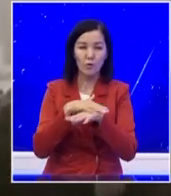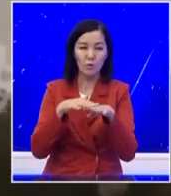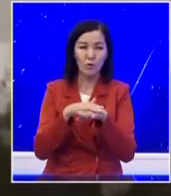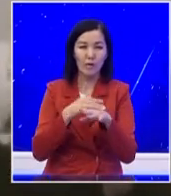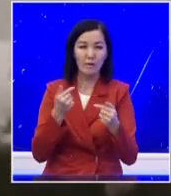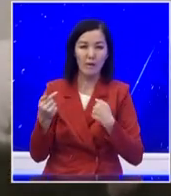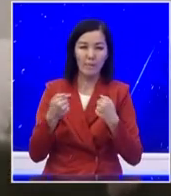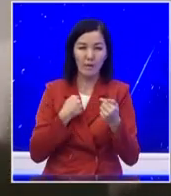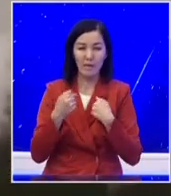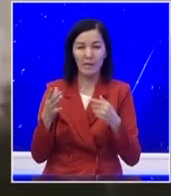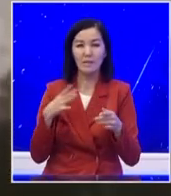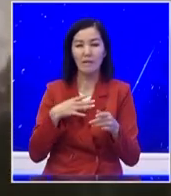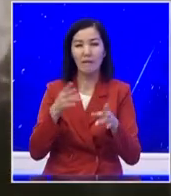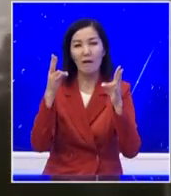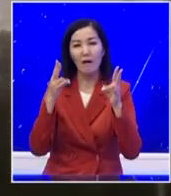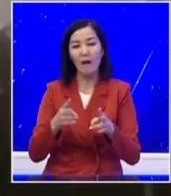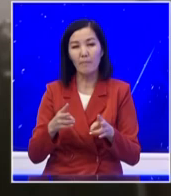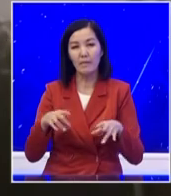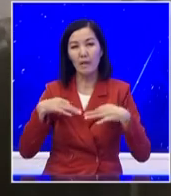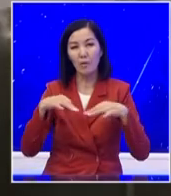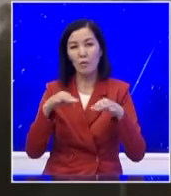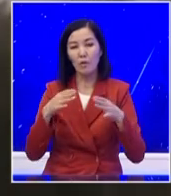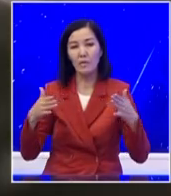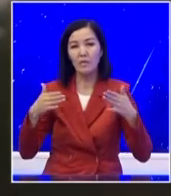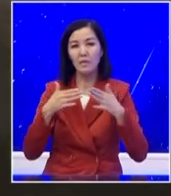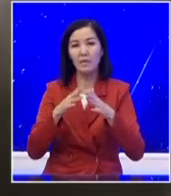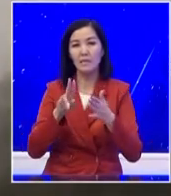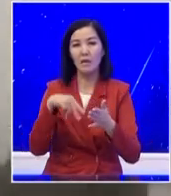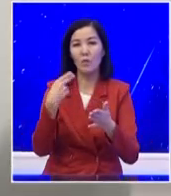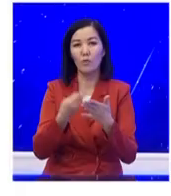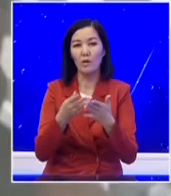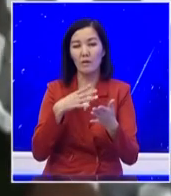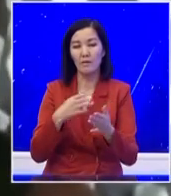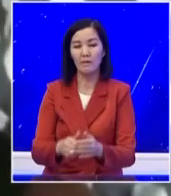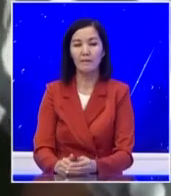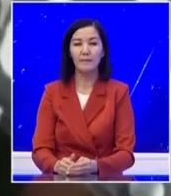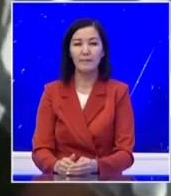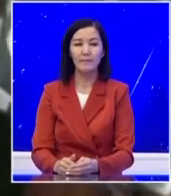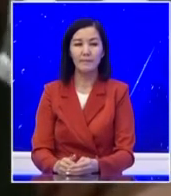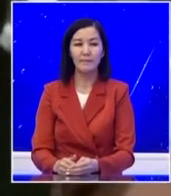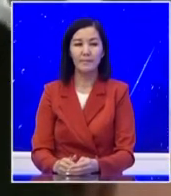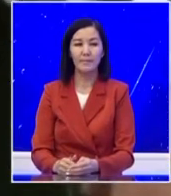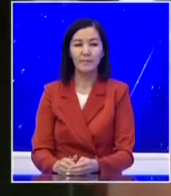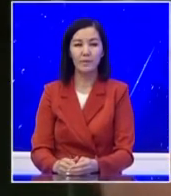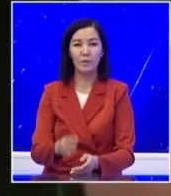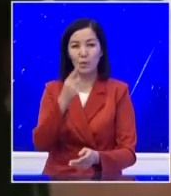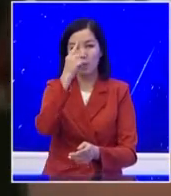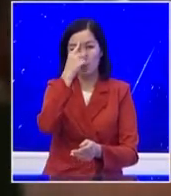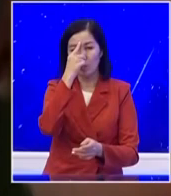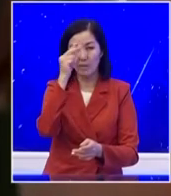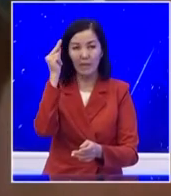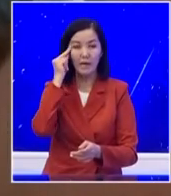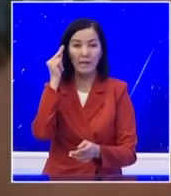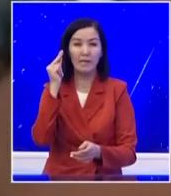әбігерге салды. Онда апаттан автокөліктер мен теңіздегі қайықтар аударылып қалған. Үндістан Қытайдың